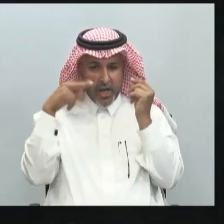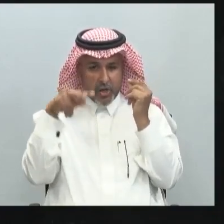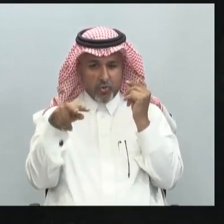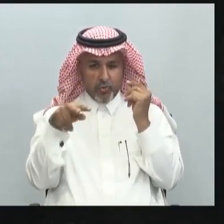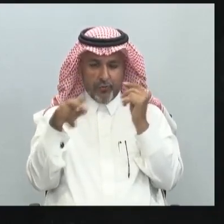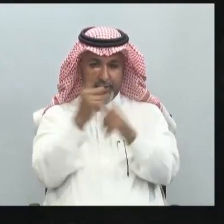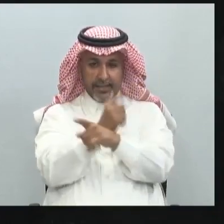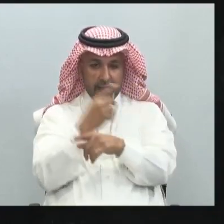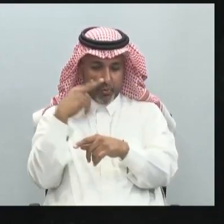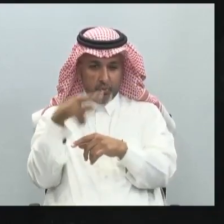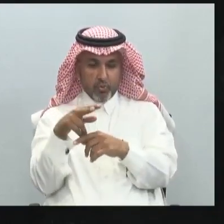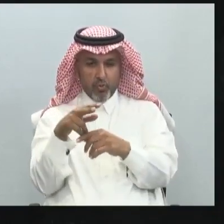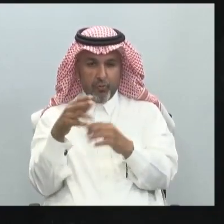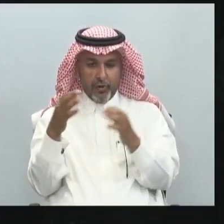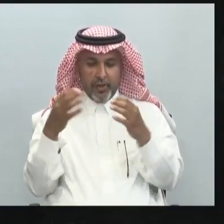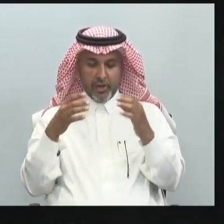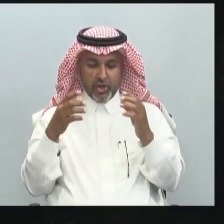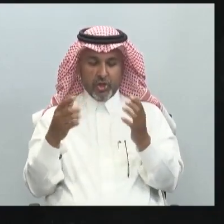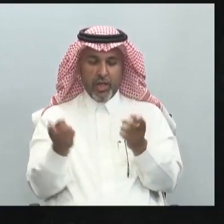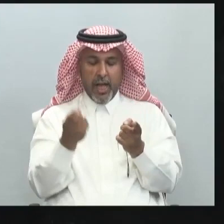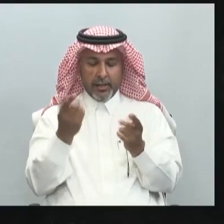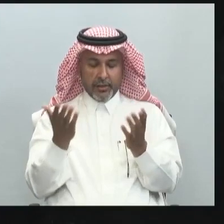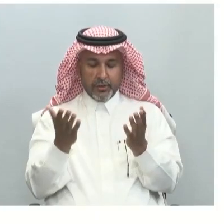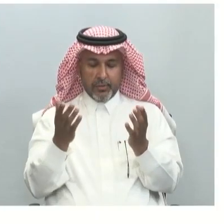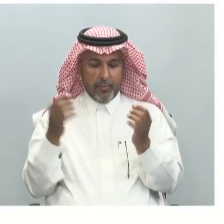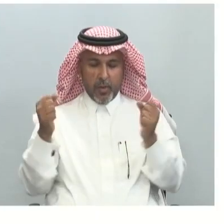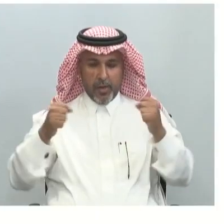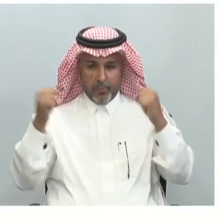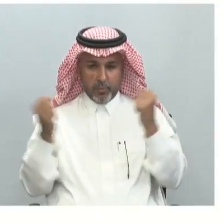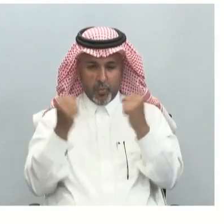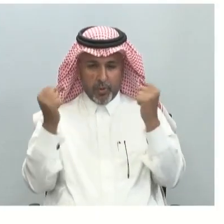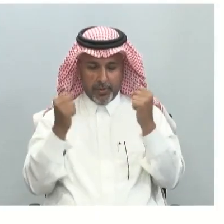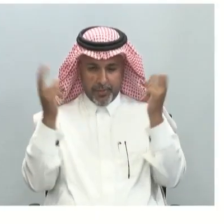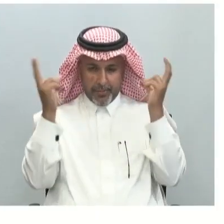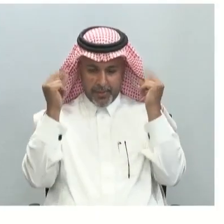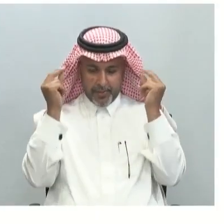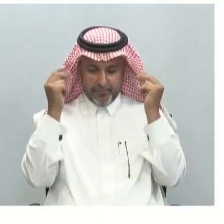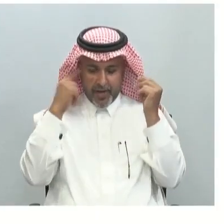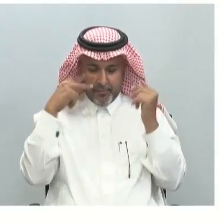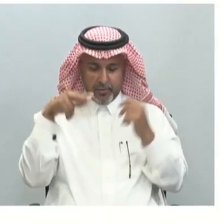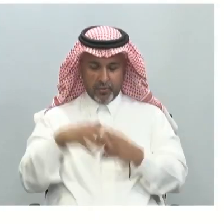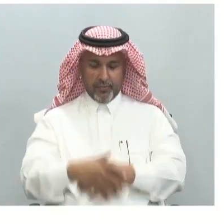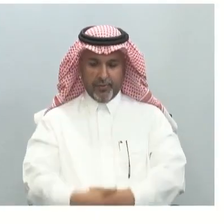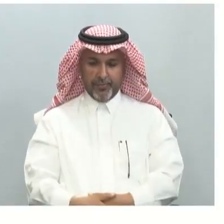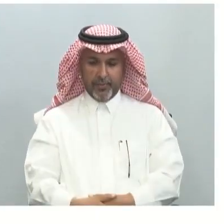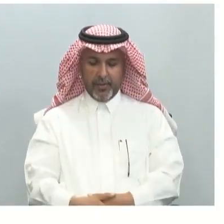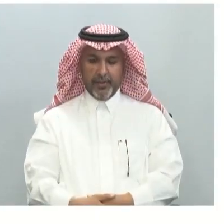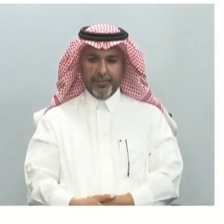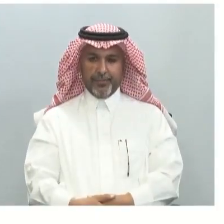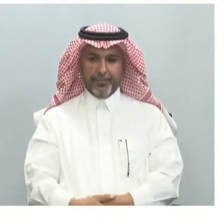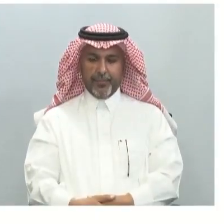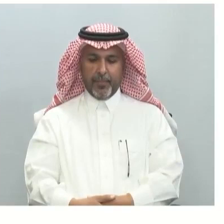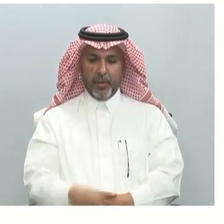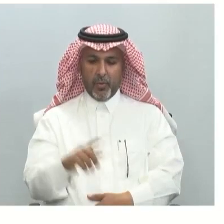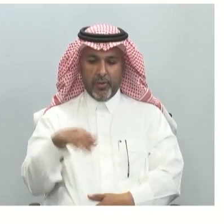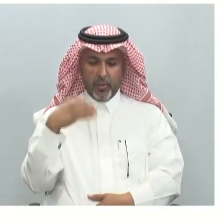تبدا بحل هذه الاختبار ثم طبعا لو يصعب عليك اي شيء فيه